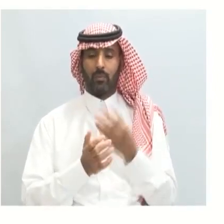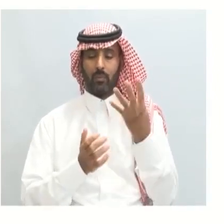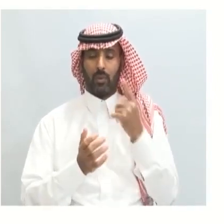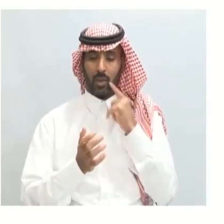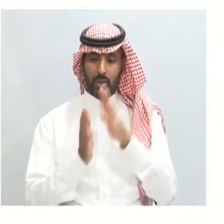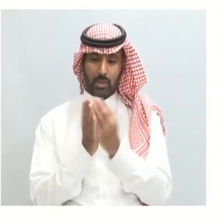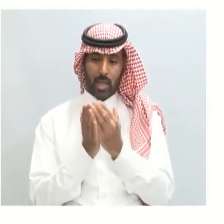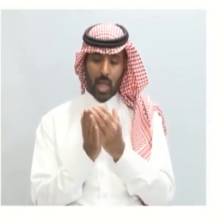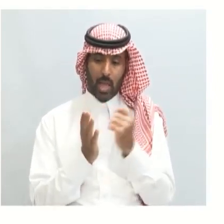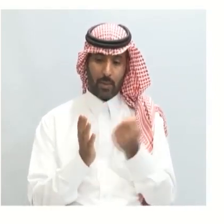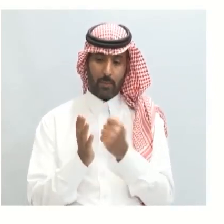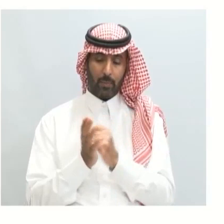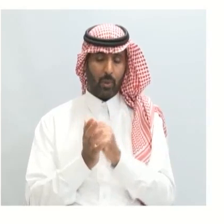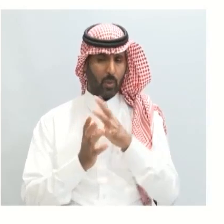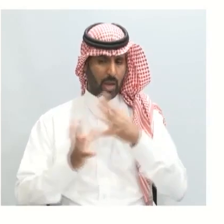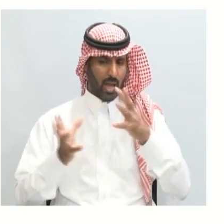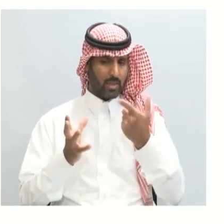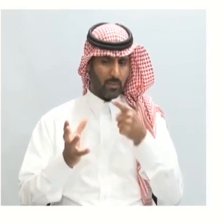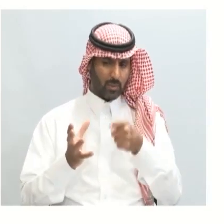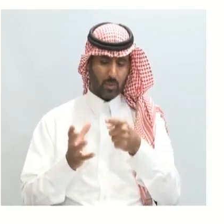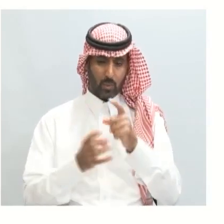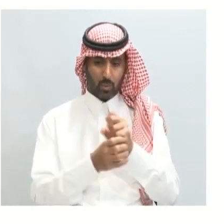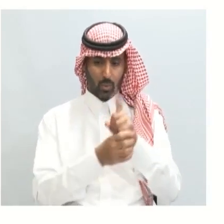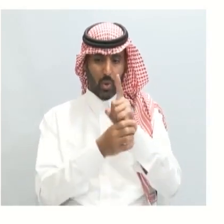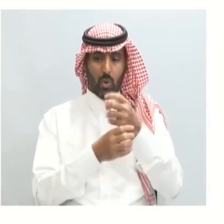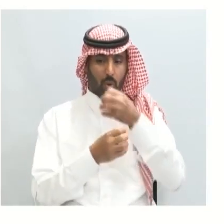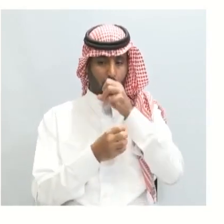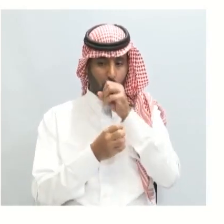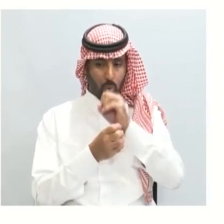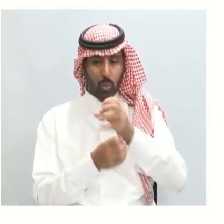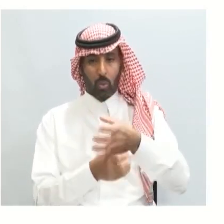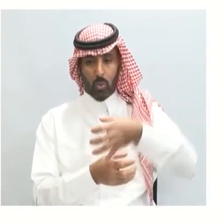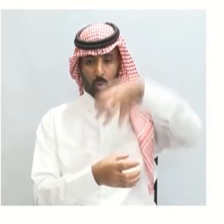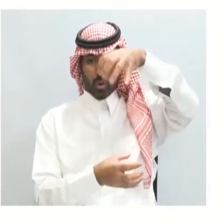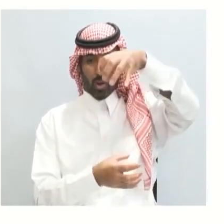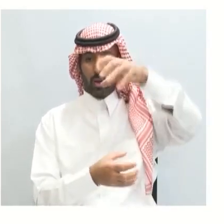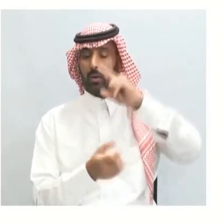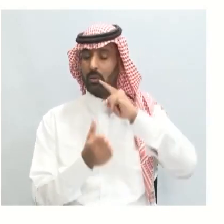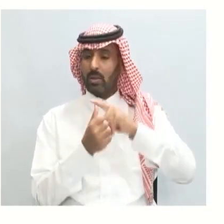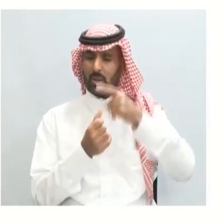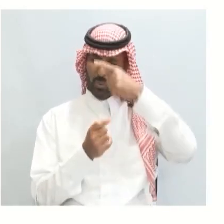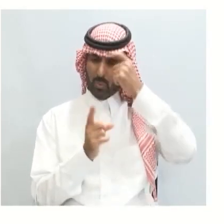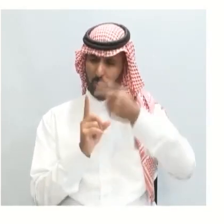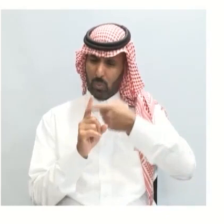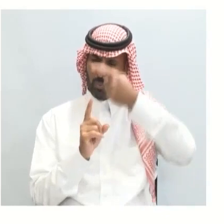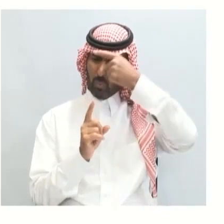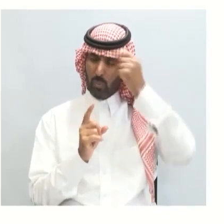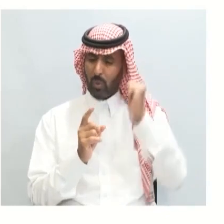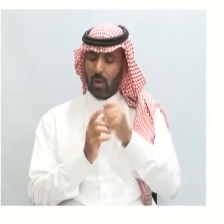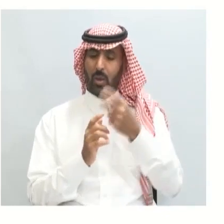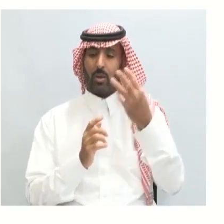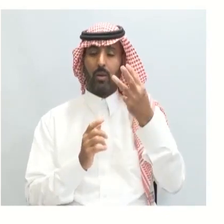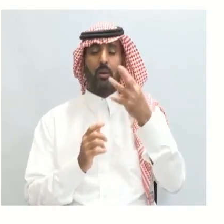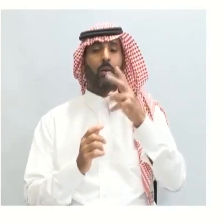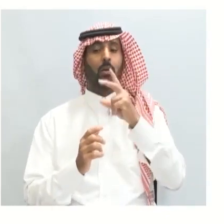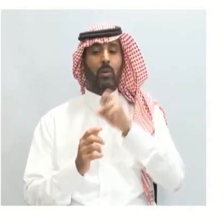لديك في الكتاب المدرسي ما الحجم الذي يشغله الغاز في بالون الموجود على اليسار عندي درجه 250 كلفن 250